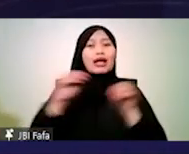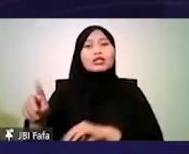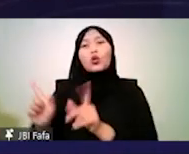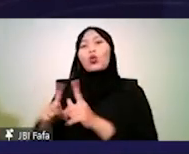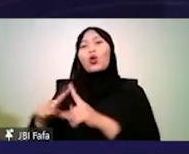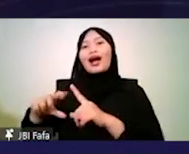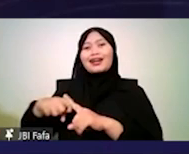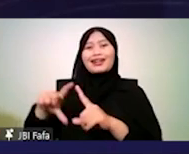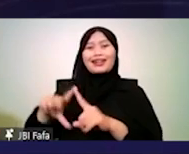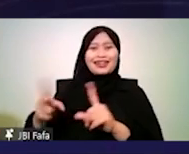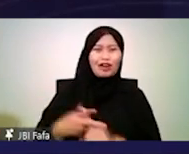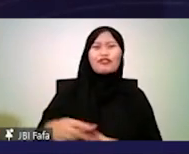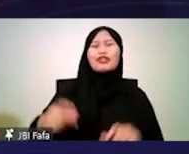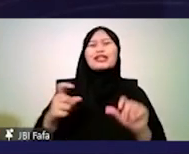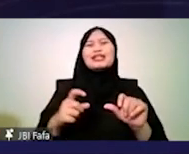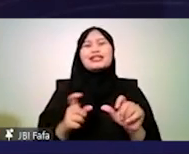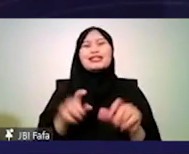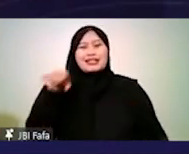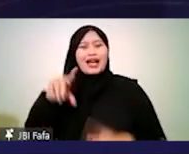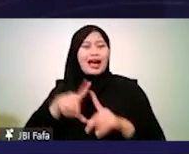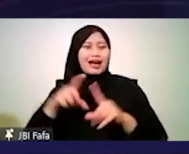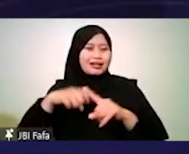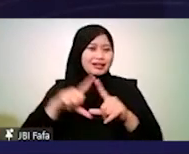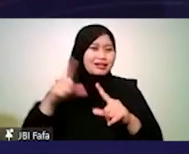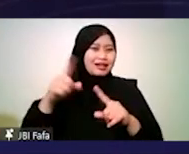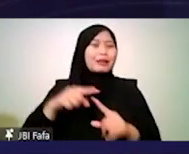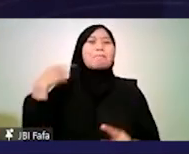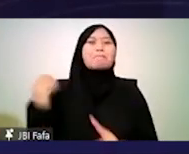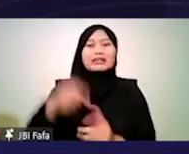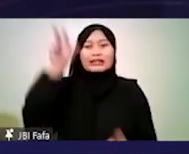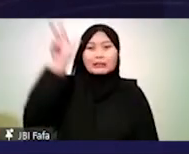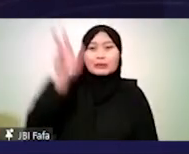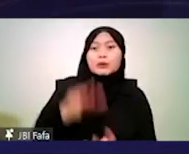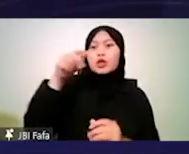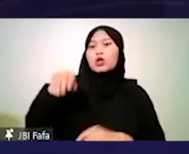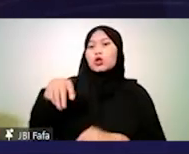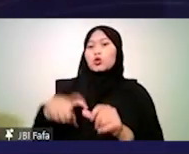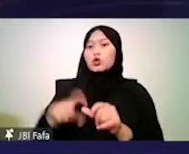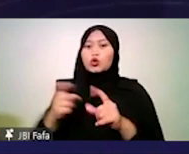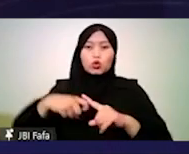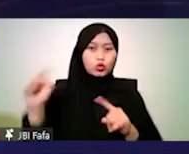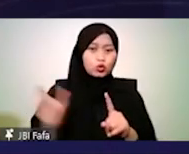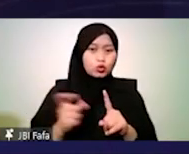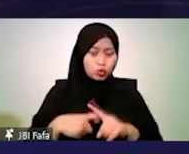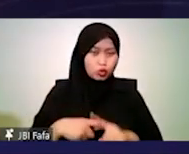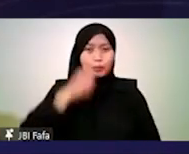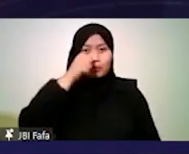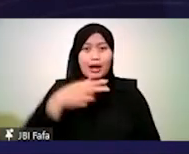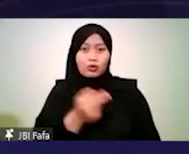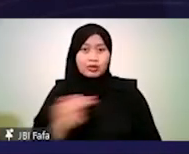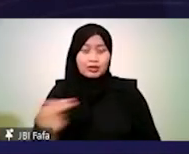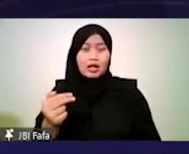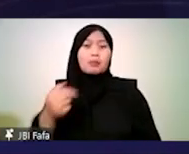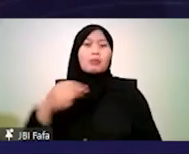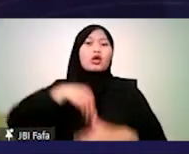menerima cukup Subang Indonesia sebagai instrumen di pasar uang itu